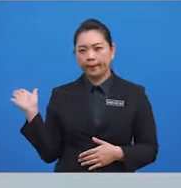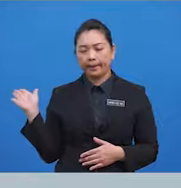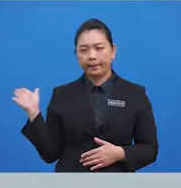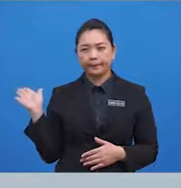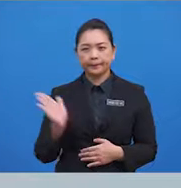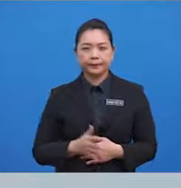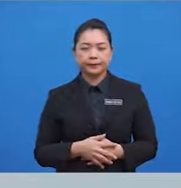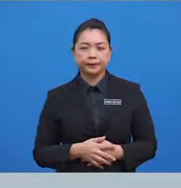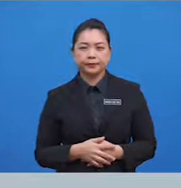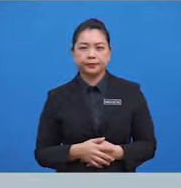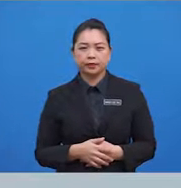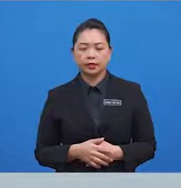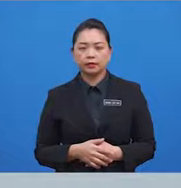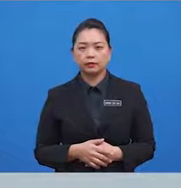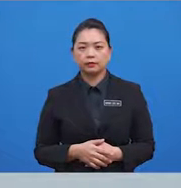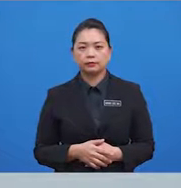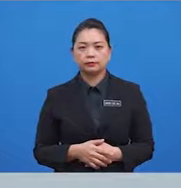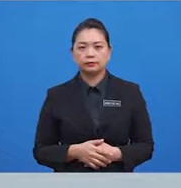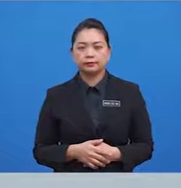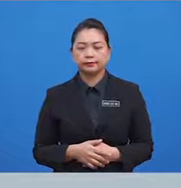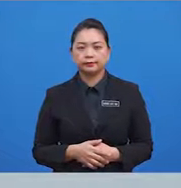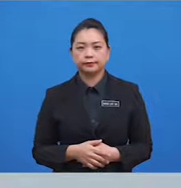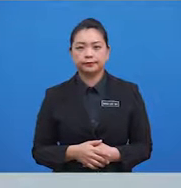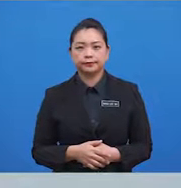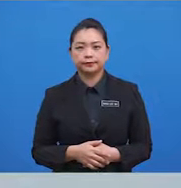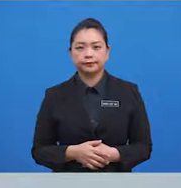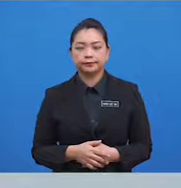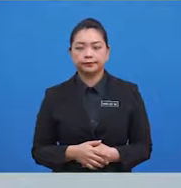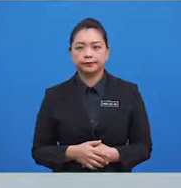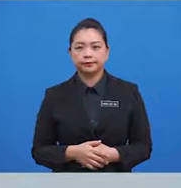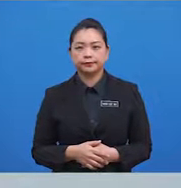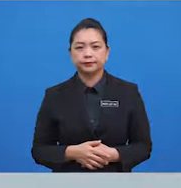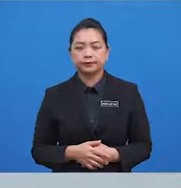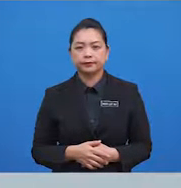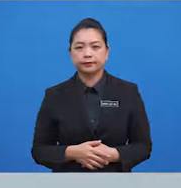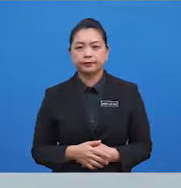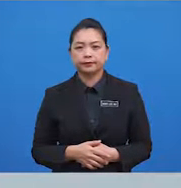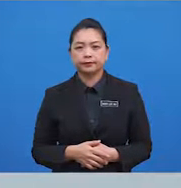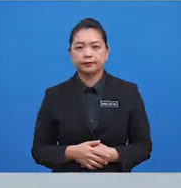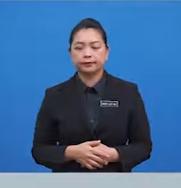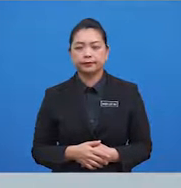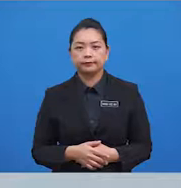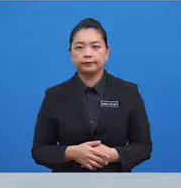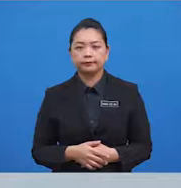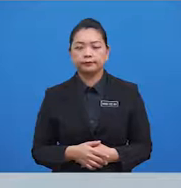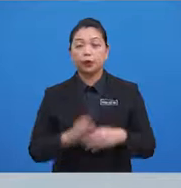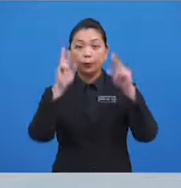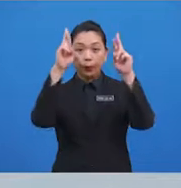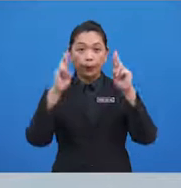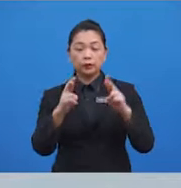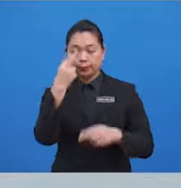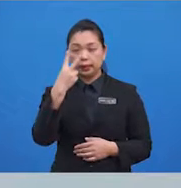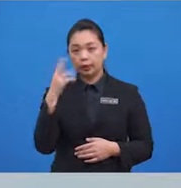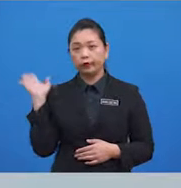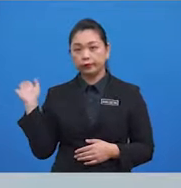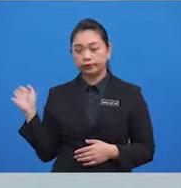darab luas bulatan tambah luas segi 4, iaitu 2 darab pi